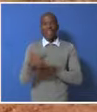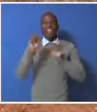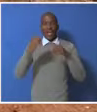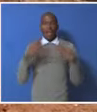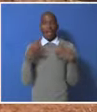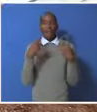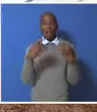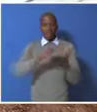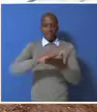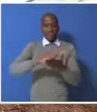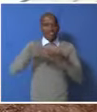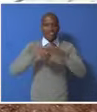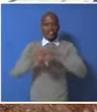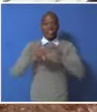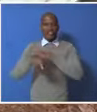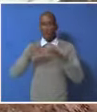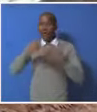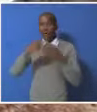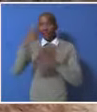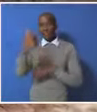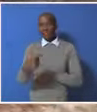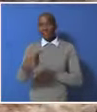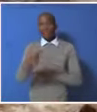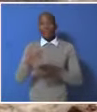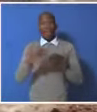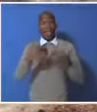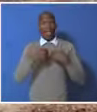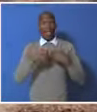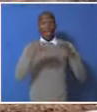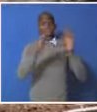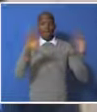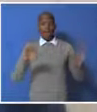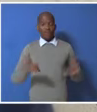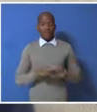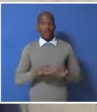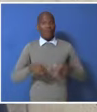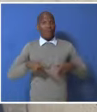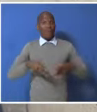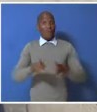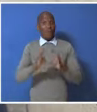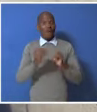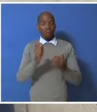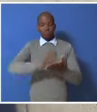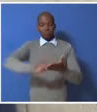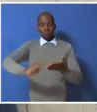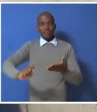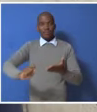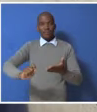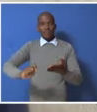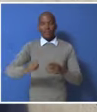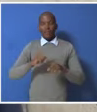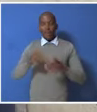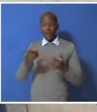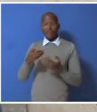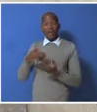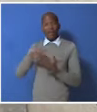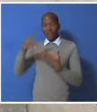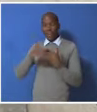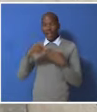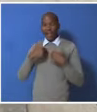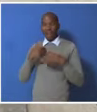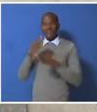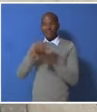ne go na le ka go ikopelwang ka teng go thusiwa ka lenaneo la biogas. Di diriswa tse tsa kagotse mo lenaneong le re na